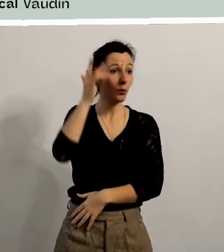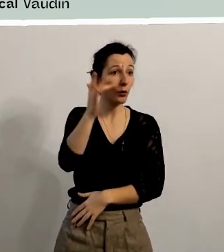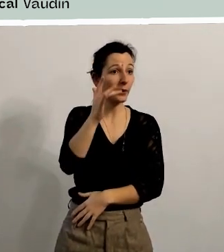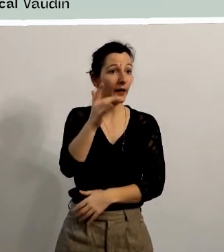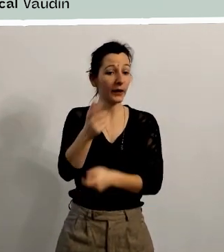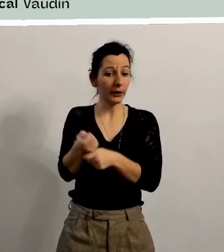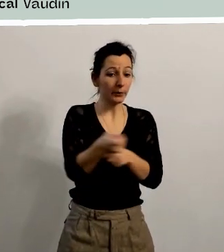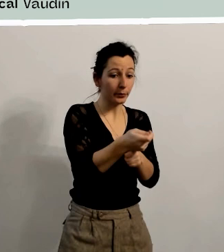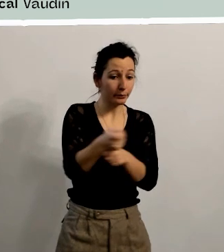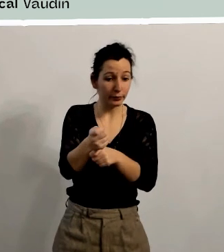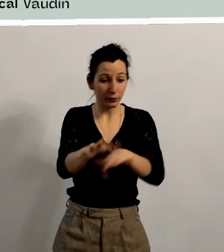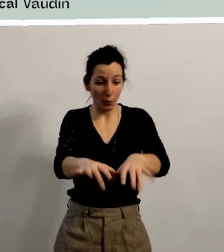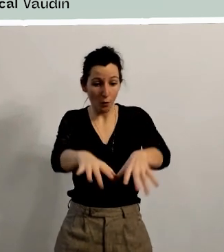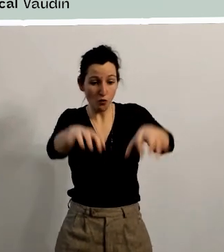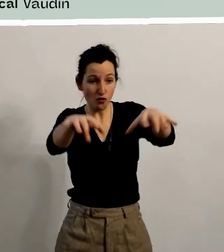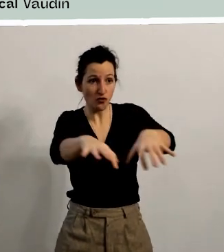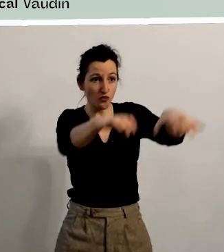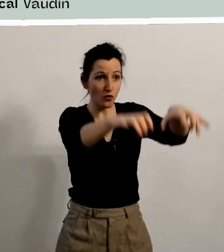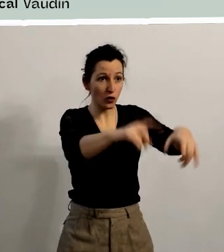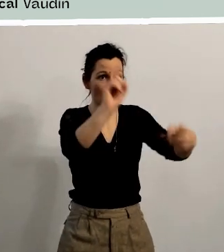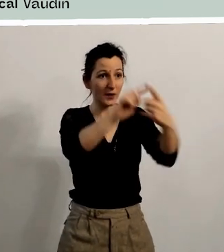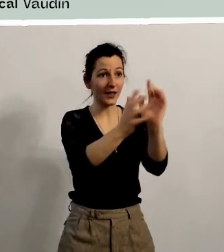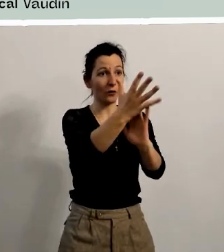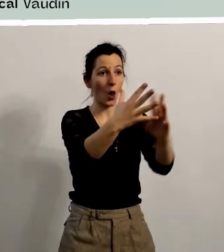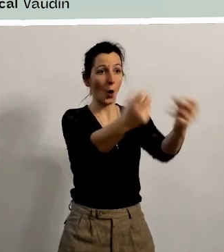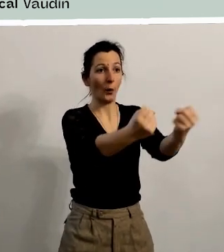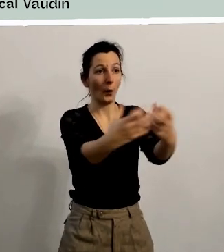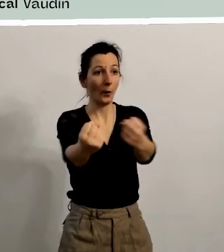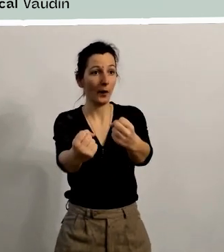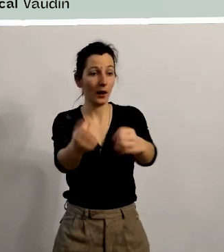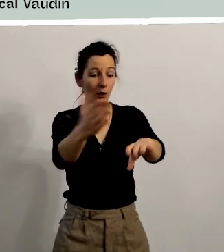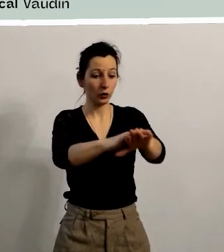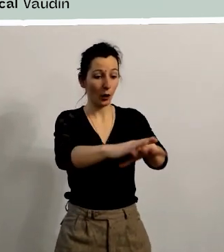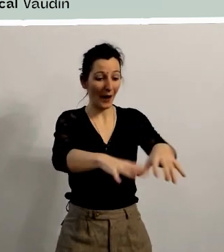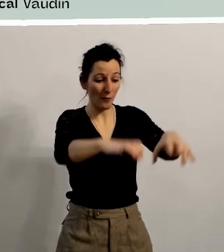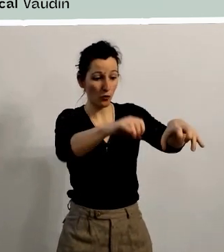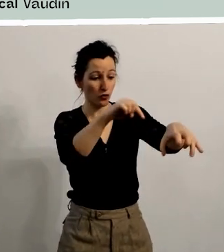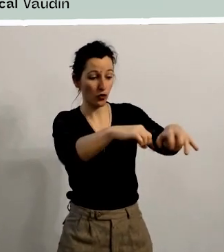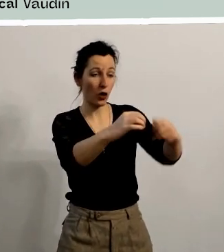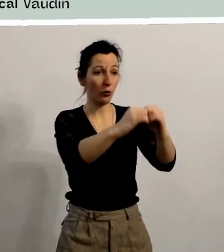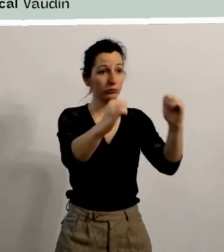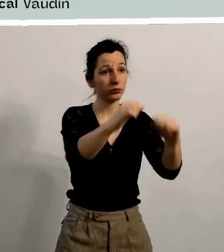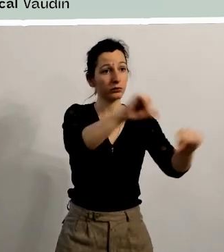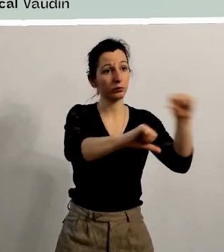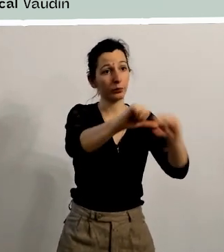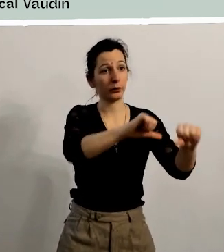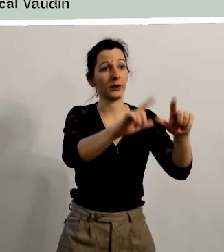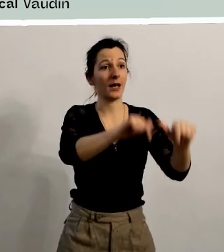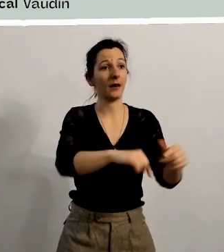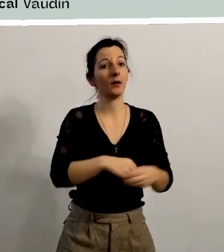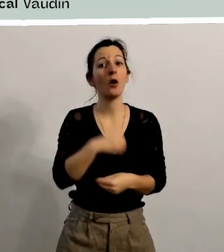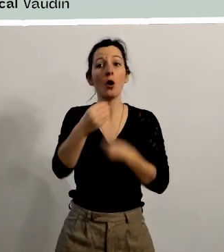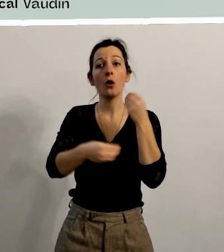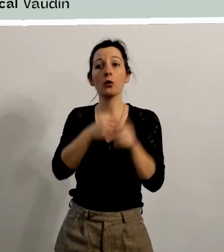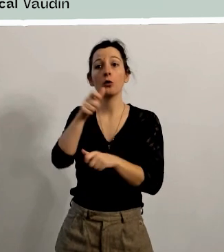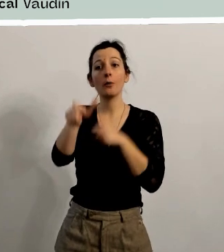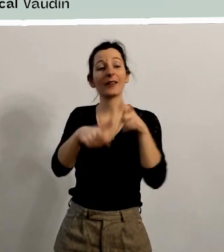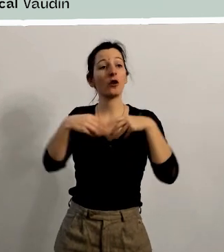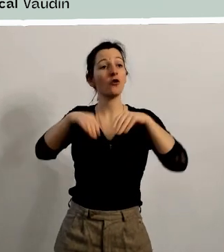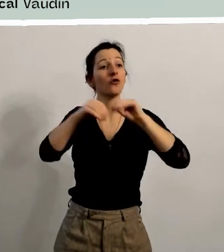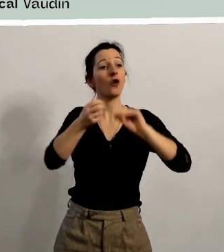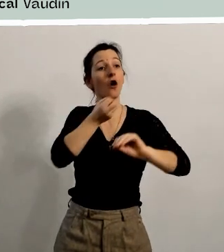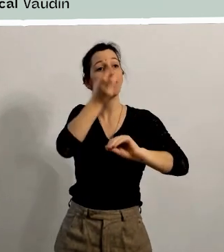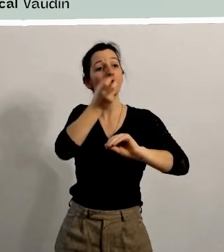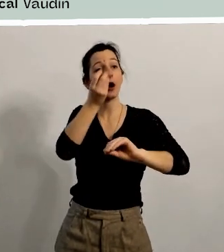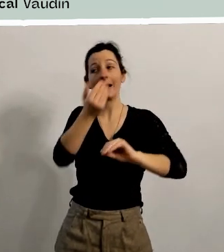en PFAS. Les personnes qui travaillent dans le secteur de la beauté, de la cosmétique. Les fleuristes, qui vendent des fleurs.